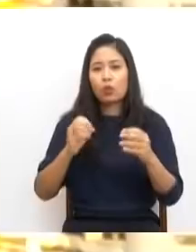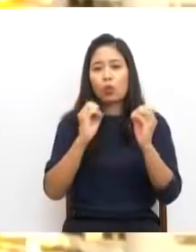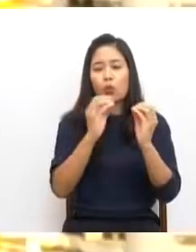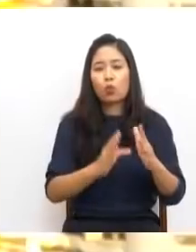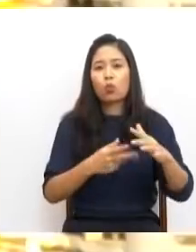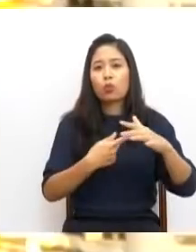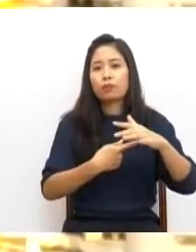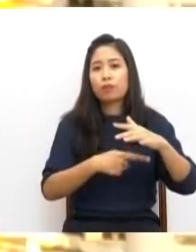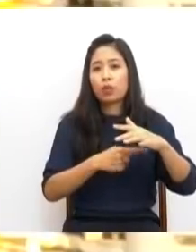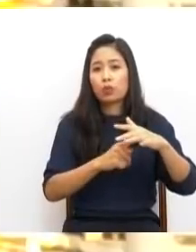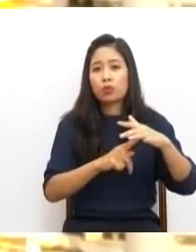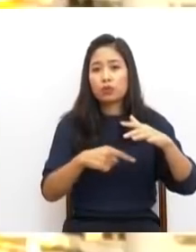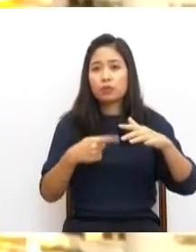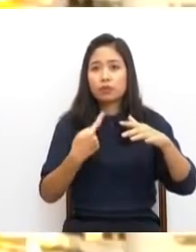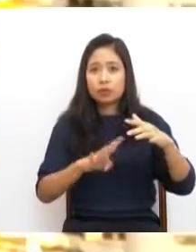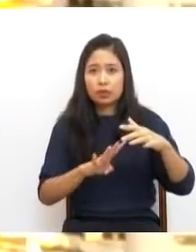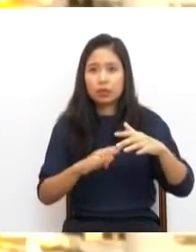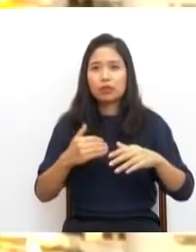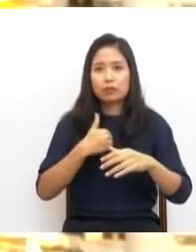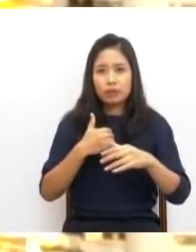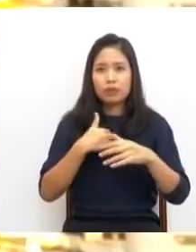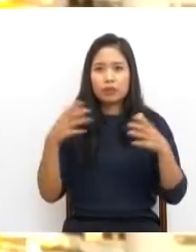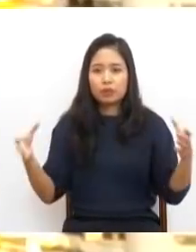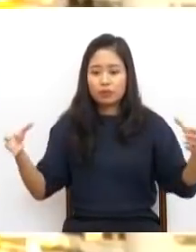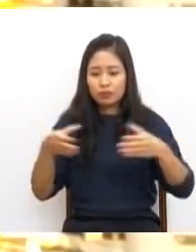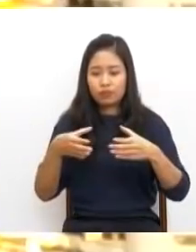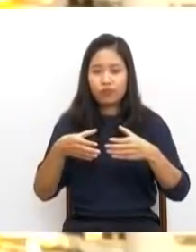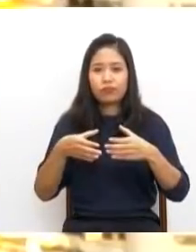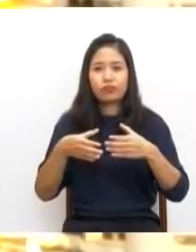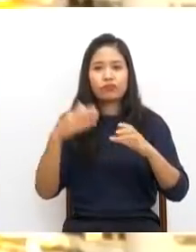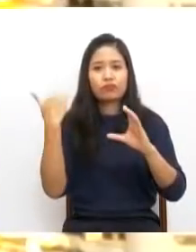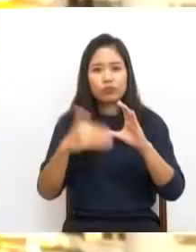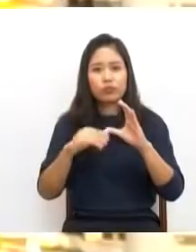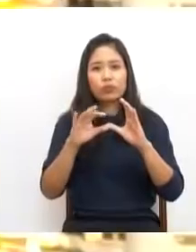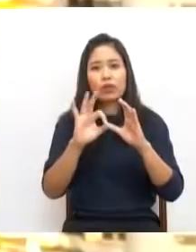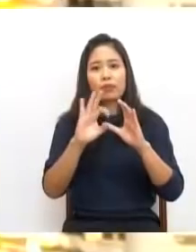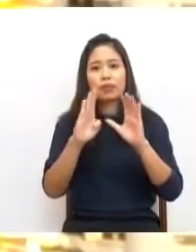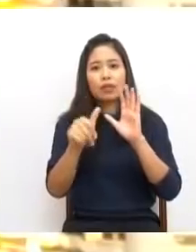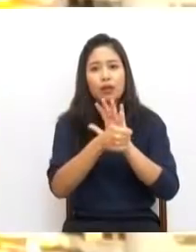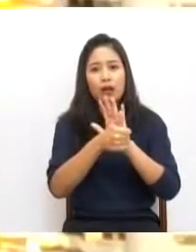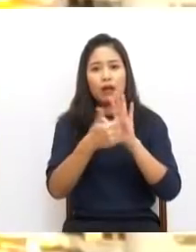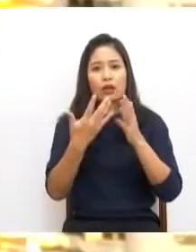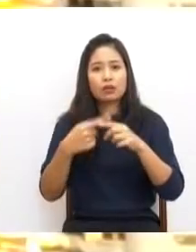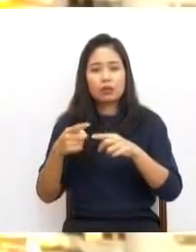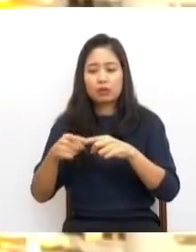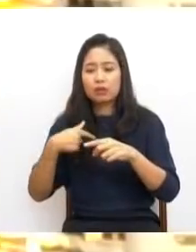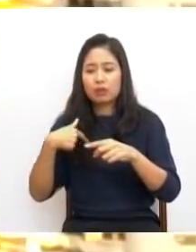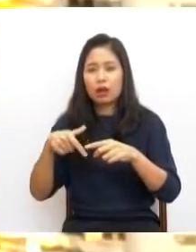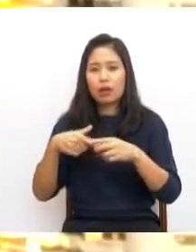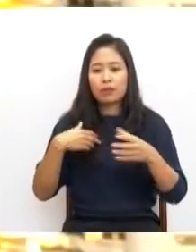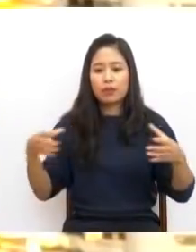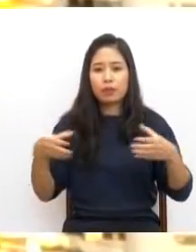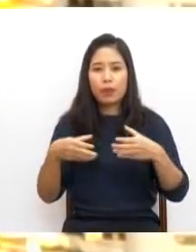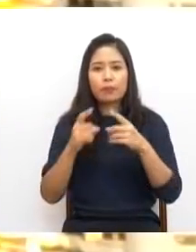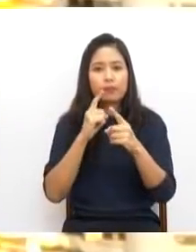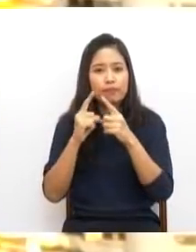ครับเราก็ทำเป็นสังคมเครือข่ายเอาไว้อยู่ใน Facebook บ้างอยู่ใน LINE บ้างซึ่งหลังจากบอกว่า